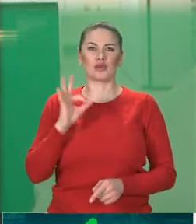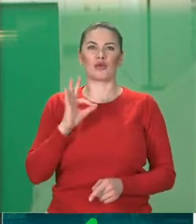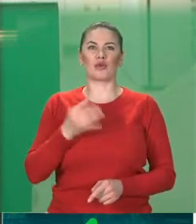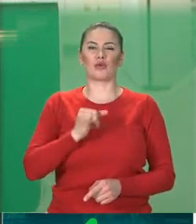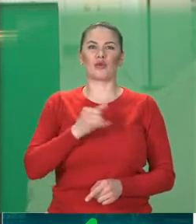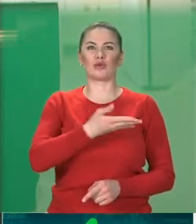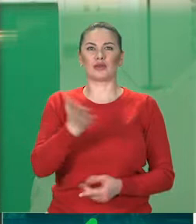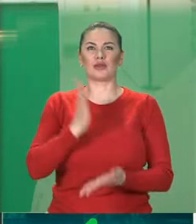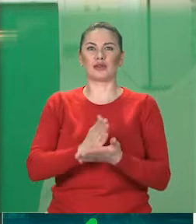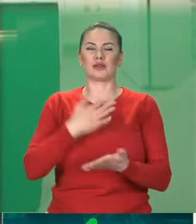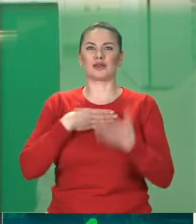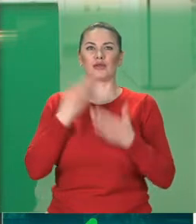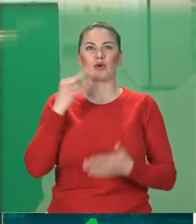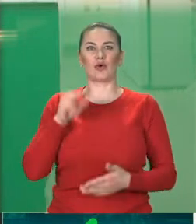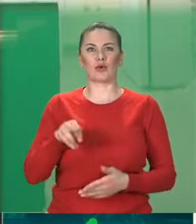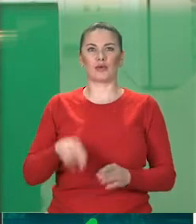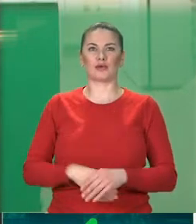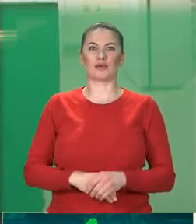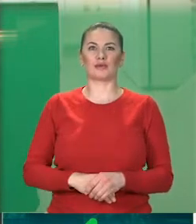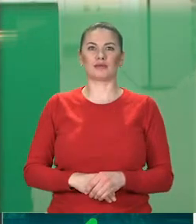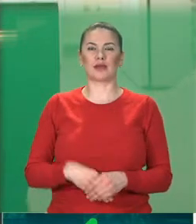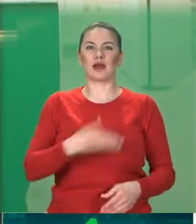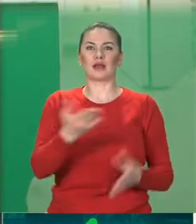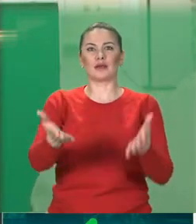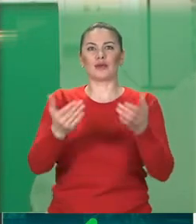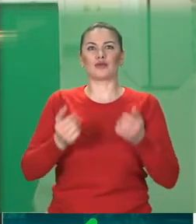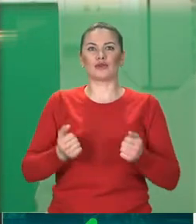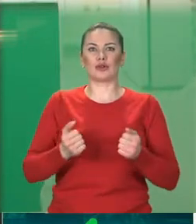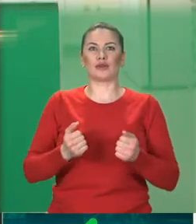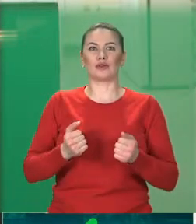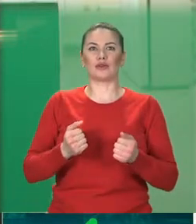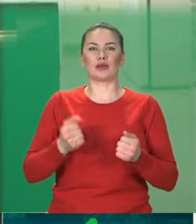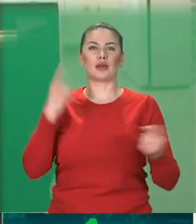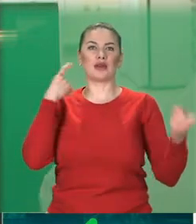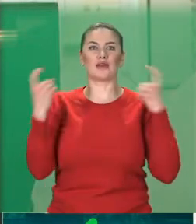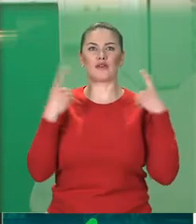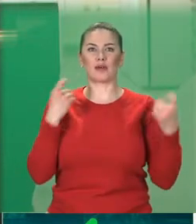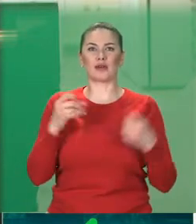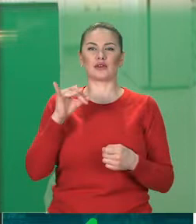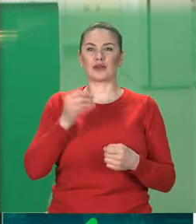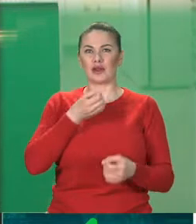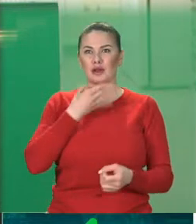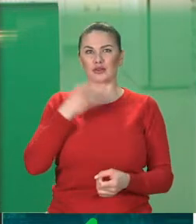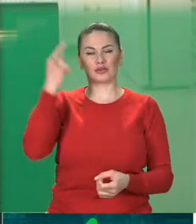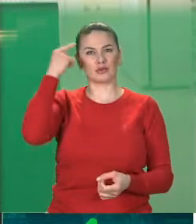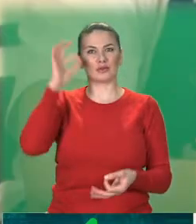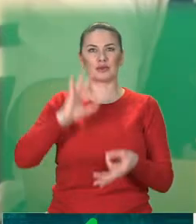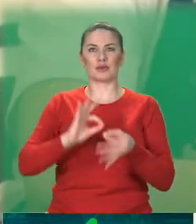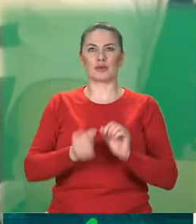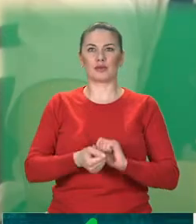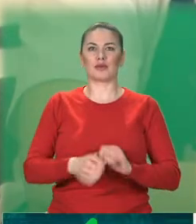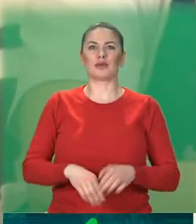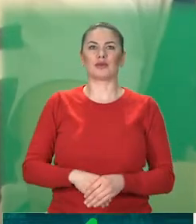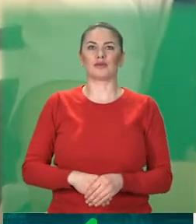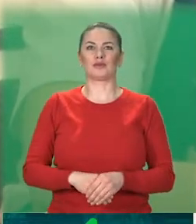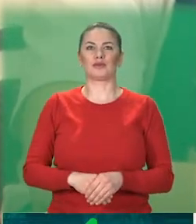То, что они, вот этот опыт, он как раз-таки способствует тому, что они усваивают информацию намного лучше, эффективнее, чем вот обычные студенты.